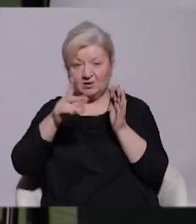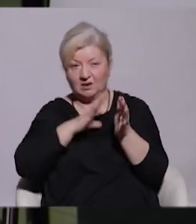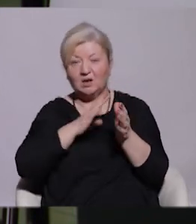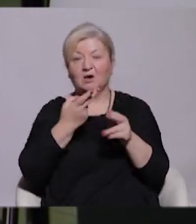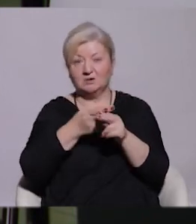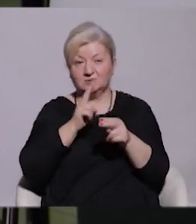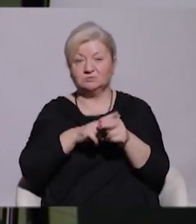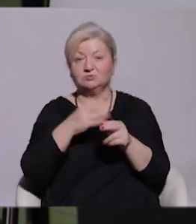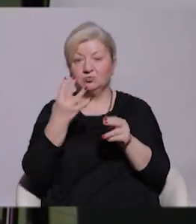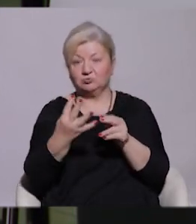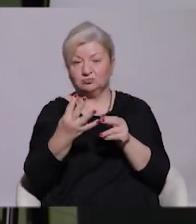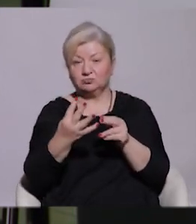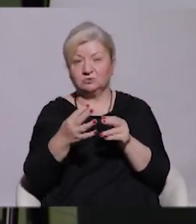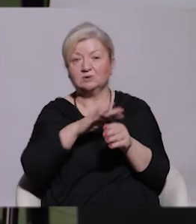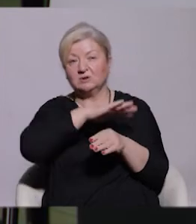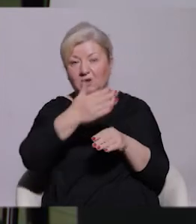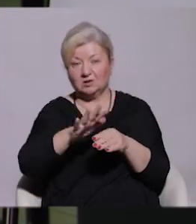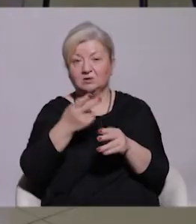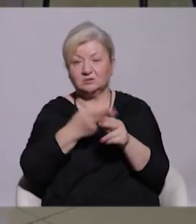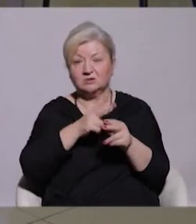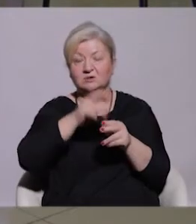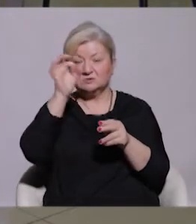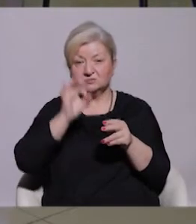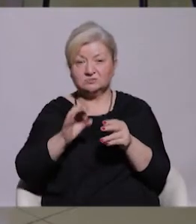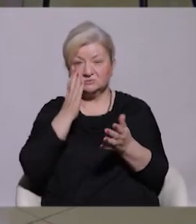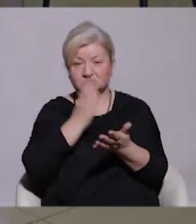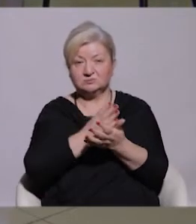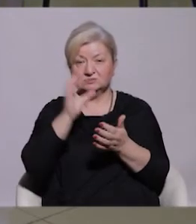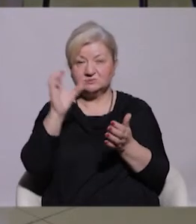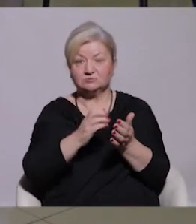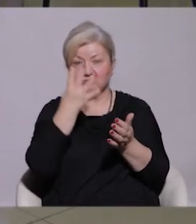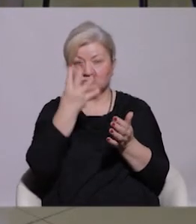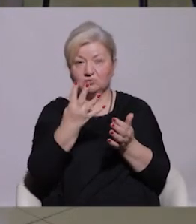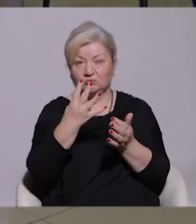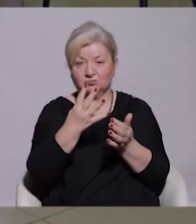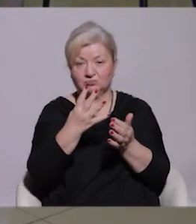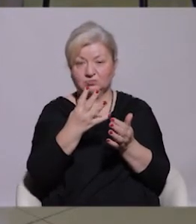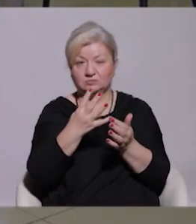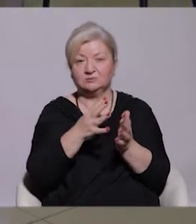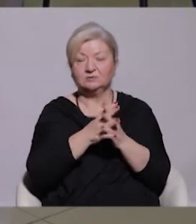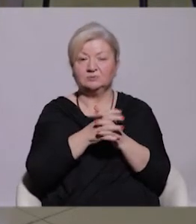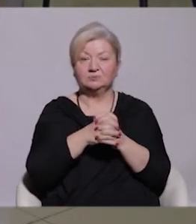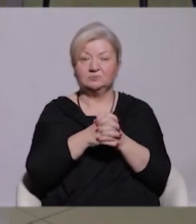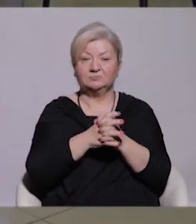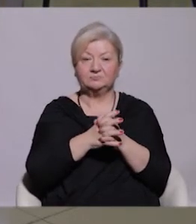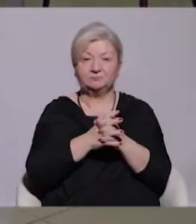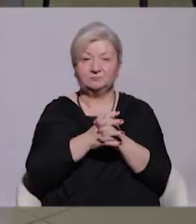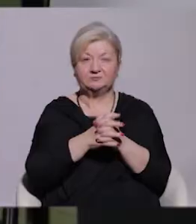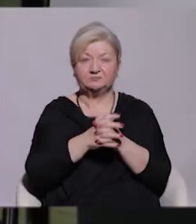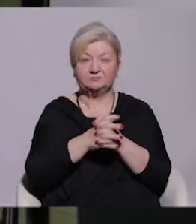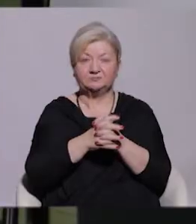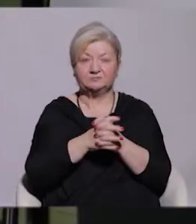4 ტალღა, მართალია. ესე იგი სიხშირეც 4 გამოდის. 4 ტალღა წამში, ანუ 4 ჰერცი სიხშირის